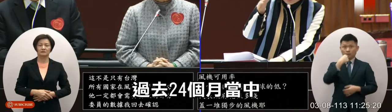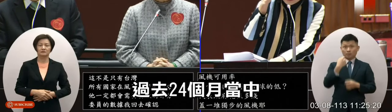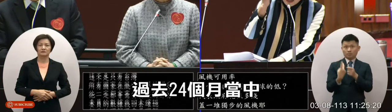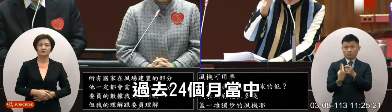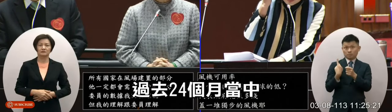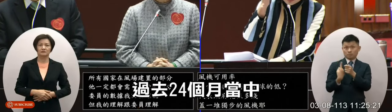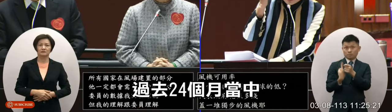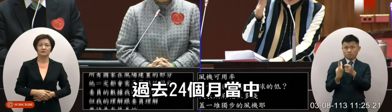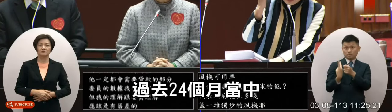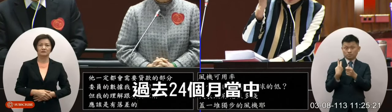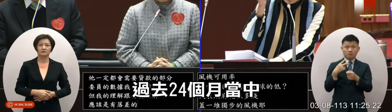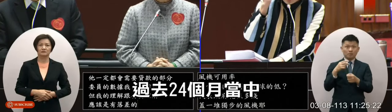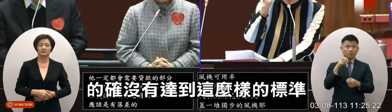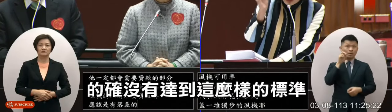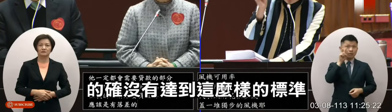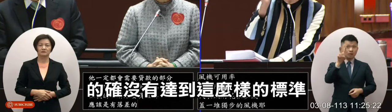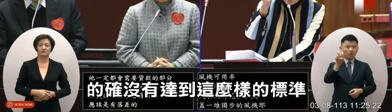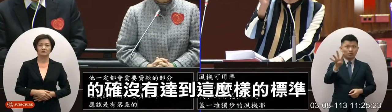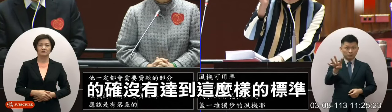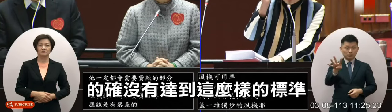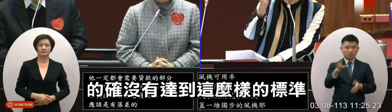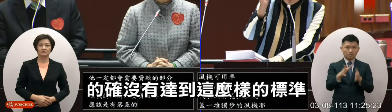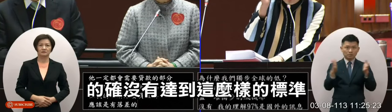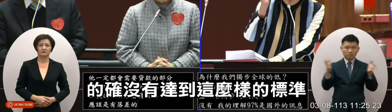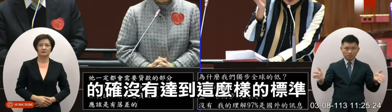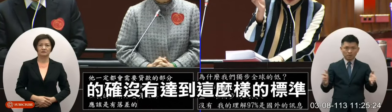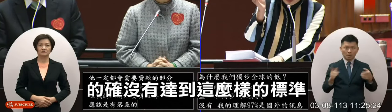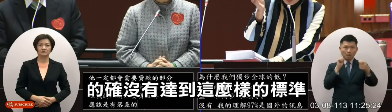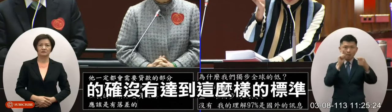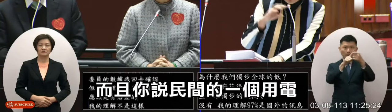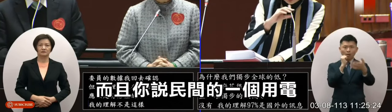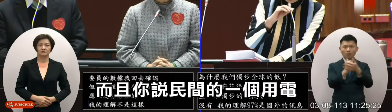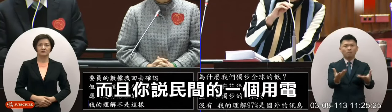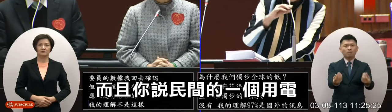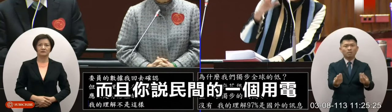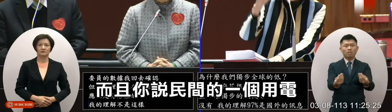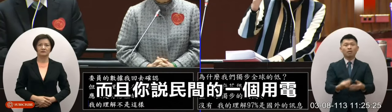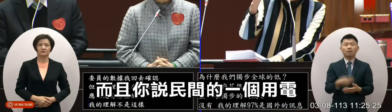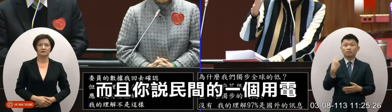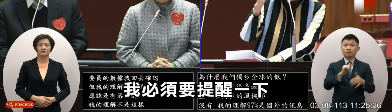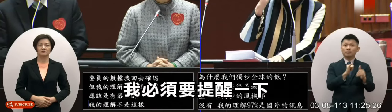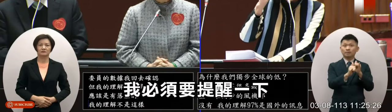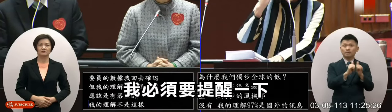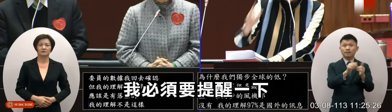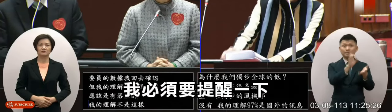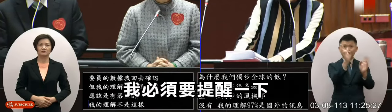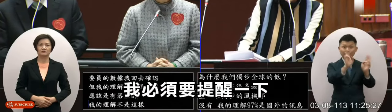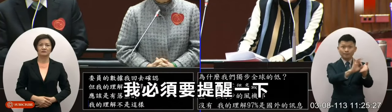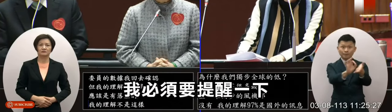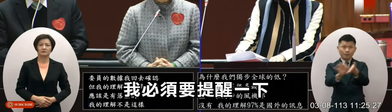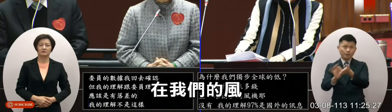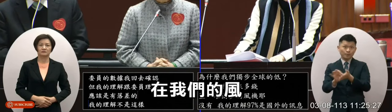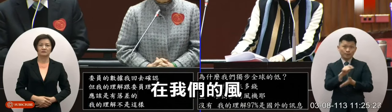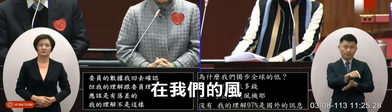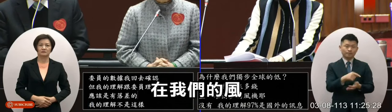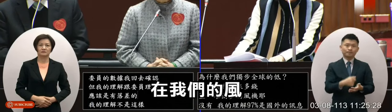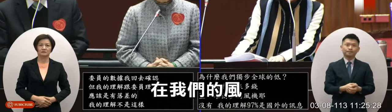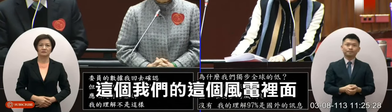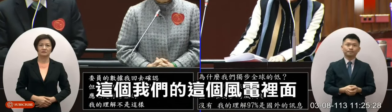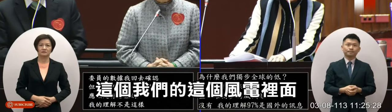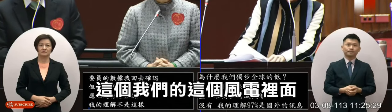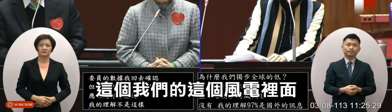去24个月当中的确没有达到这么样的标准。而且你说民间的一个用电，我必须要提醒一下，在我